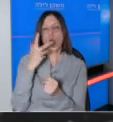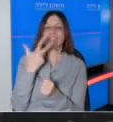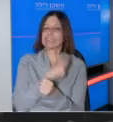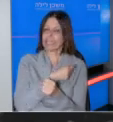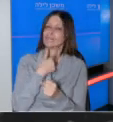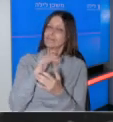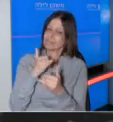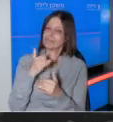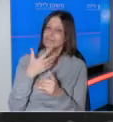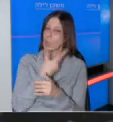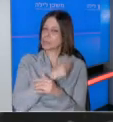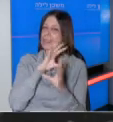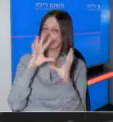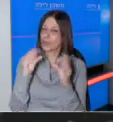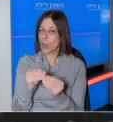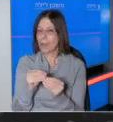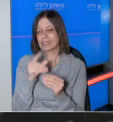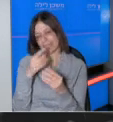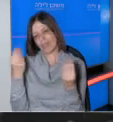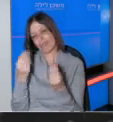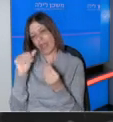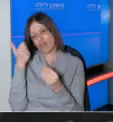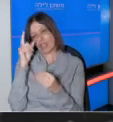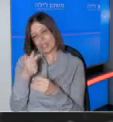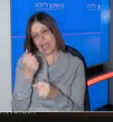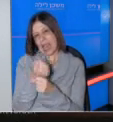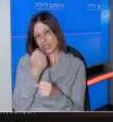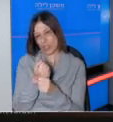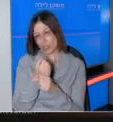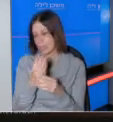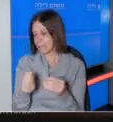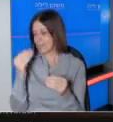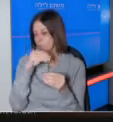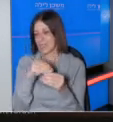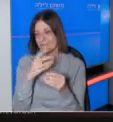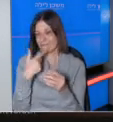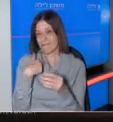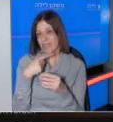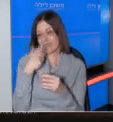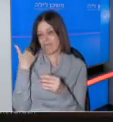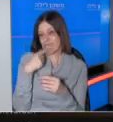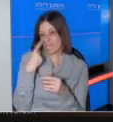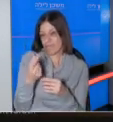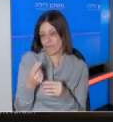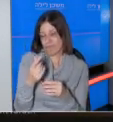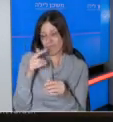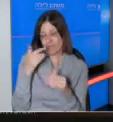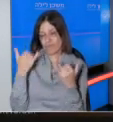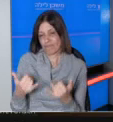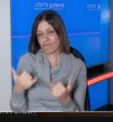אותם. מחוסנים כולם. אז זה הדבר הראשון שצריך לעשות. מעבר לזה, הייתי אומר, בעת